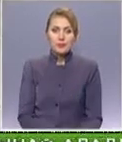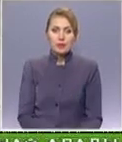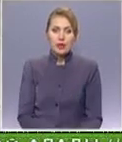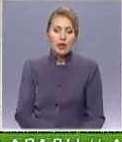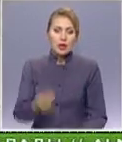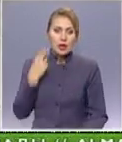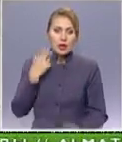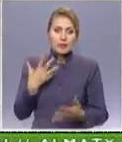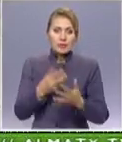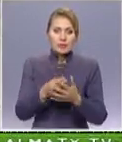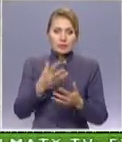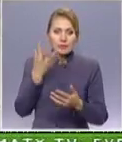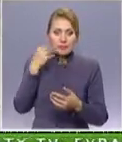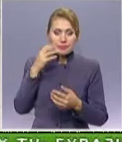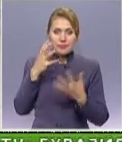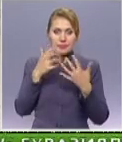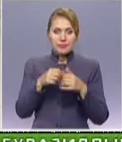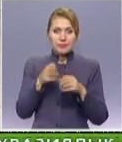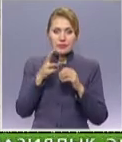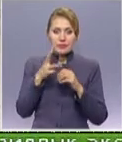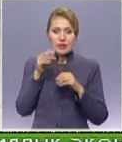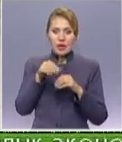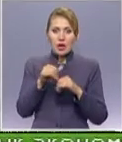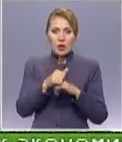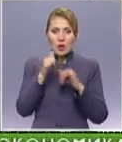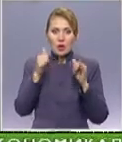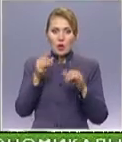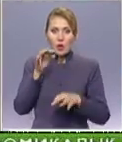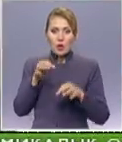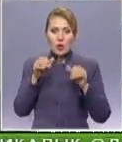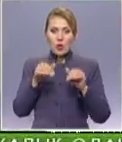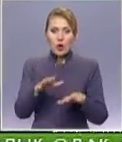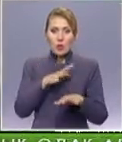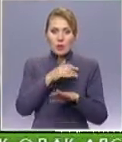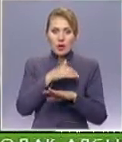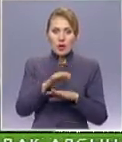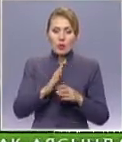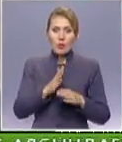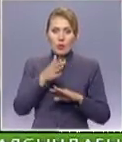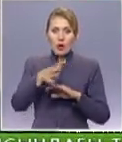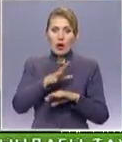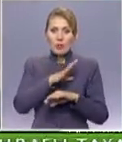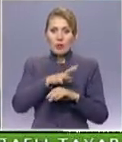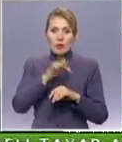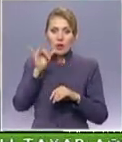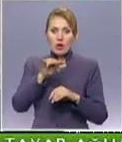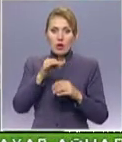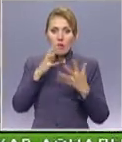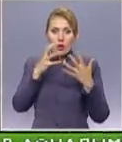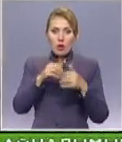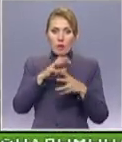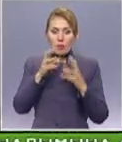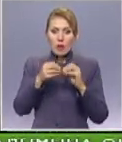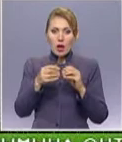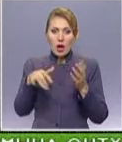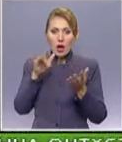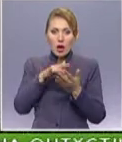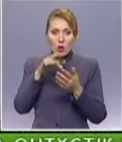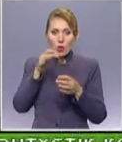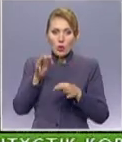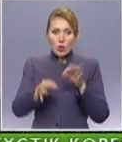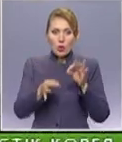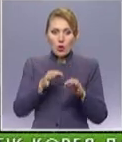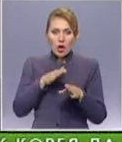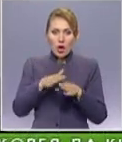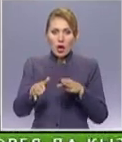Салық төлемеген алматылықтардың саны 12 мыңнан асады. Бұл сот үкімі шығып, шекара асуға шектеу қойылғандардың ғана есебі. Қазір қалалық сот актілерін